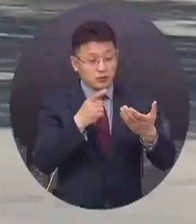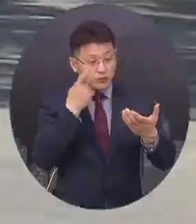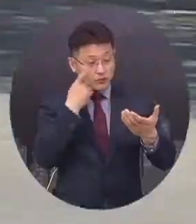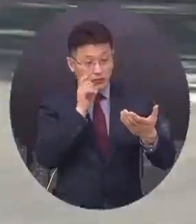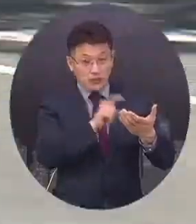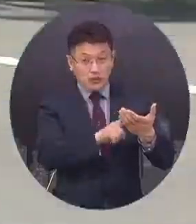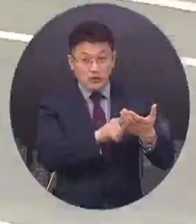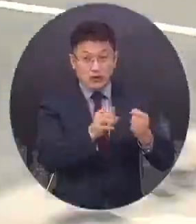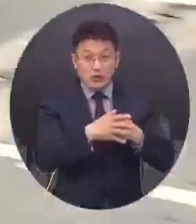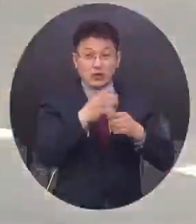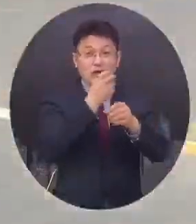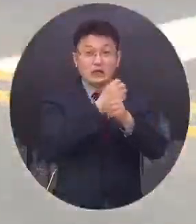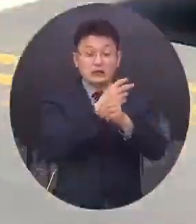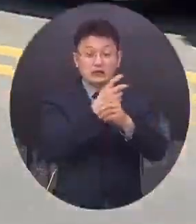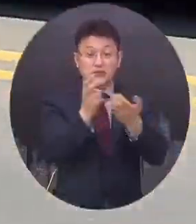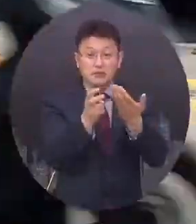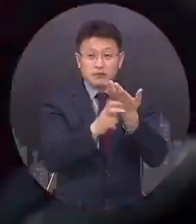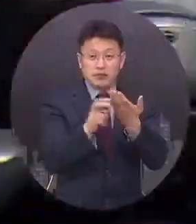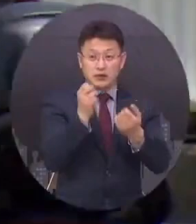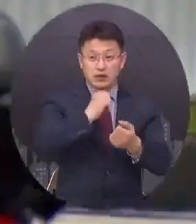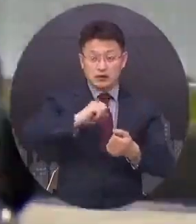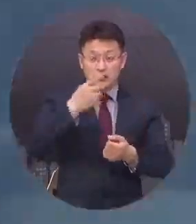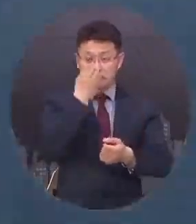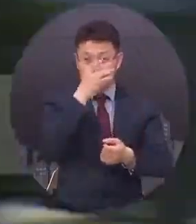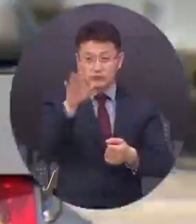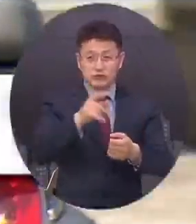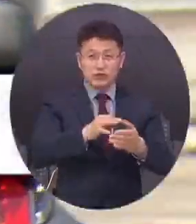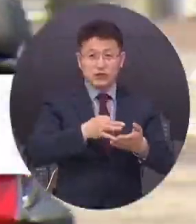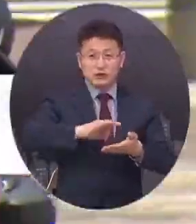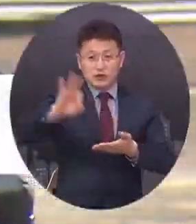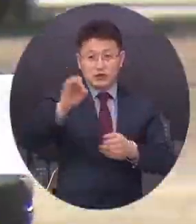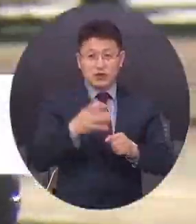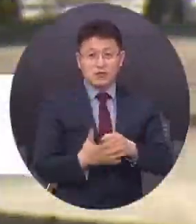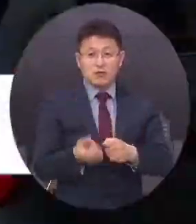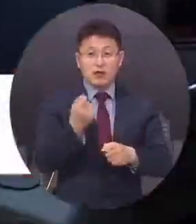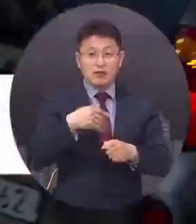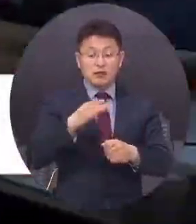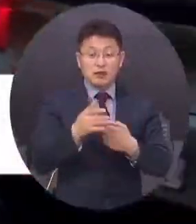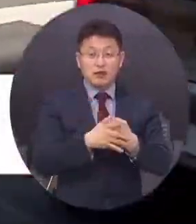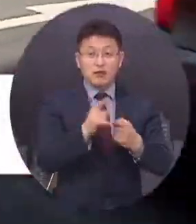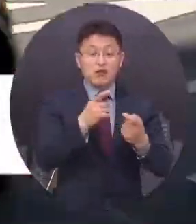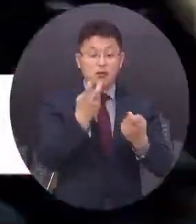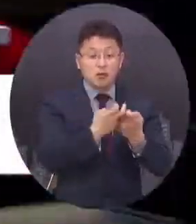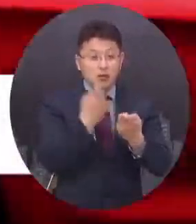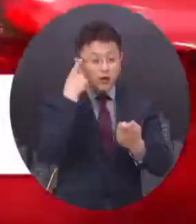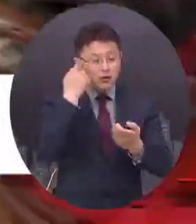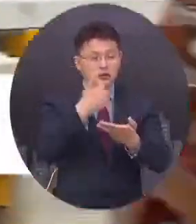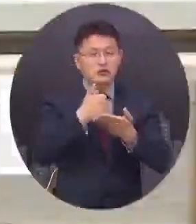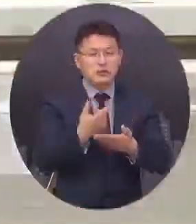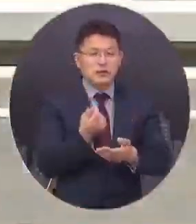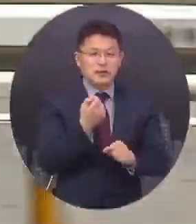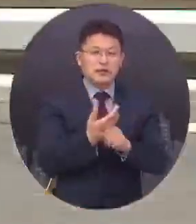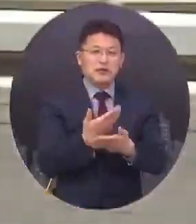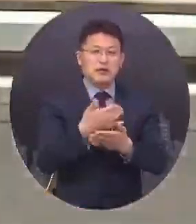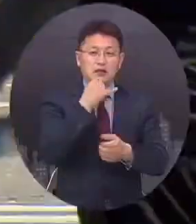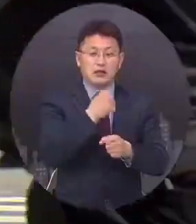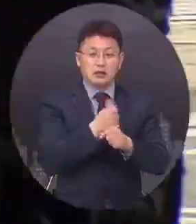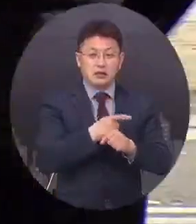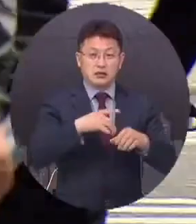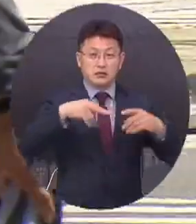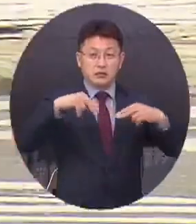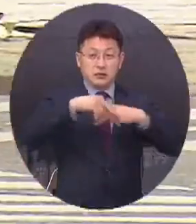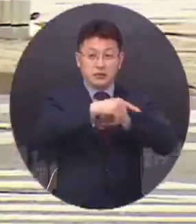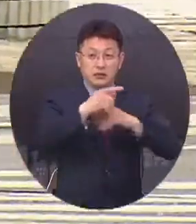보거나 신호를 무시하고 달리기도 합니다. 빨리빨리 가야 됩니다. 어떤 님들이 빨리빨리 원해요. 보행자